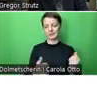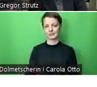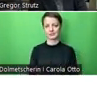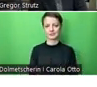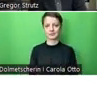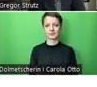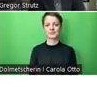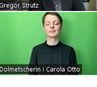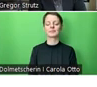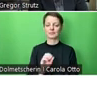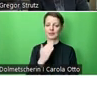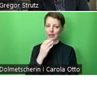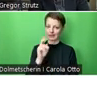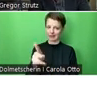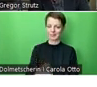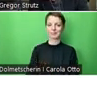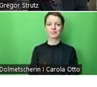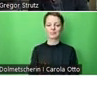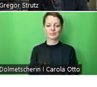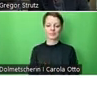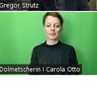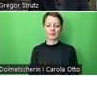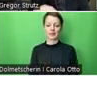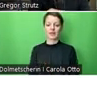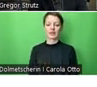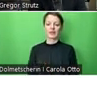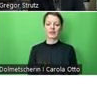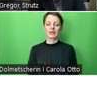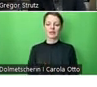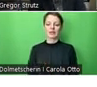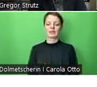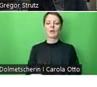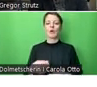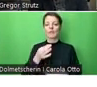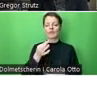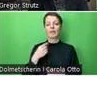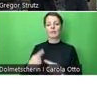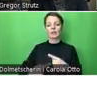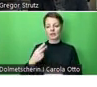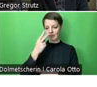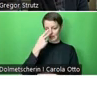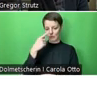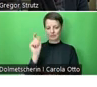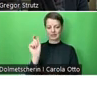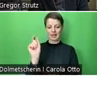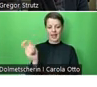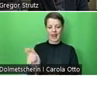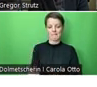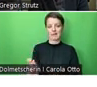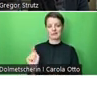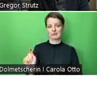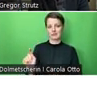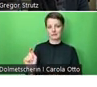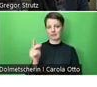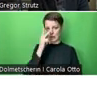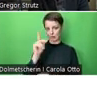Alles klar. Und dann noch eine Frage quasi vom Verlauf. Können die Elemente in der Liste in